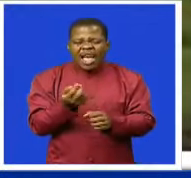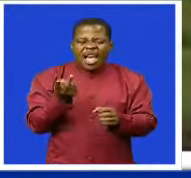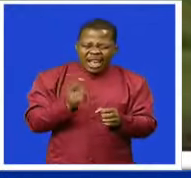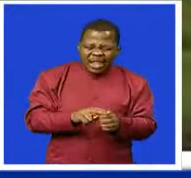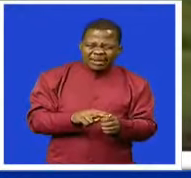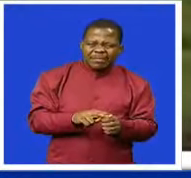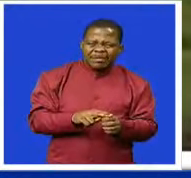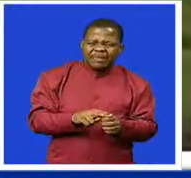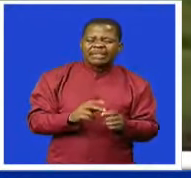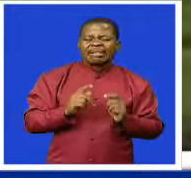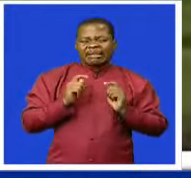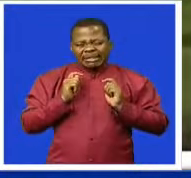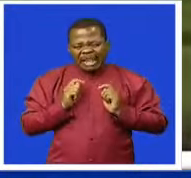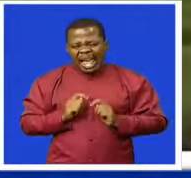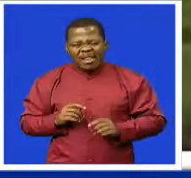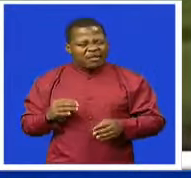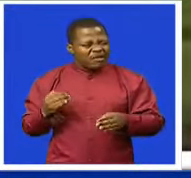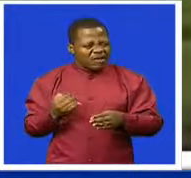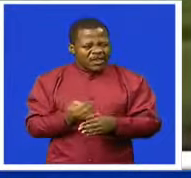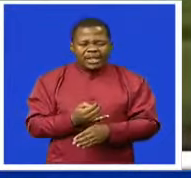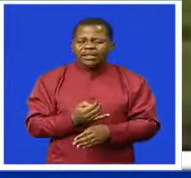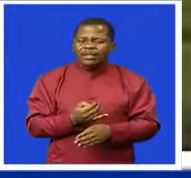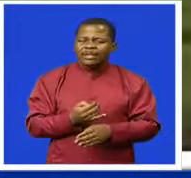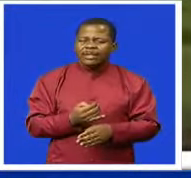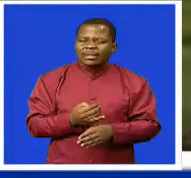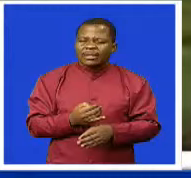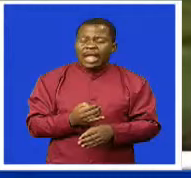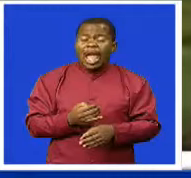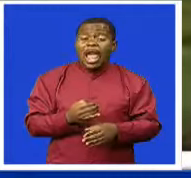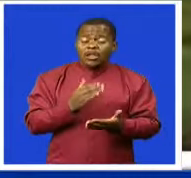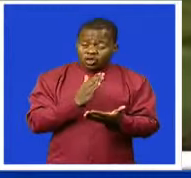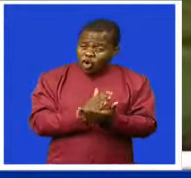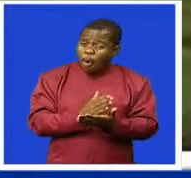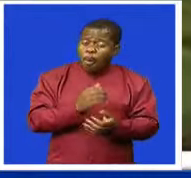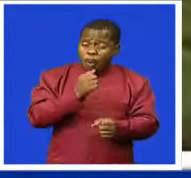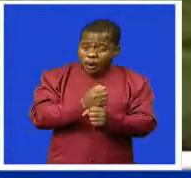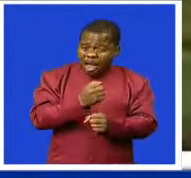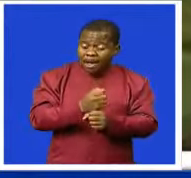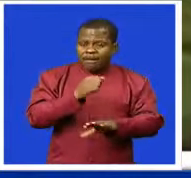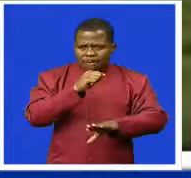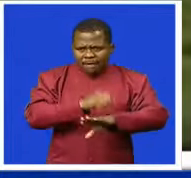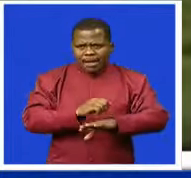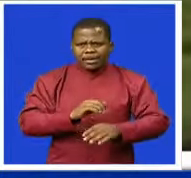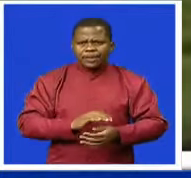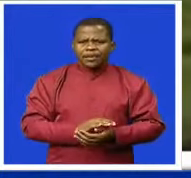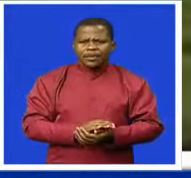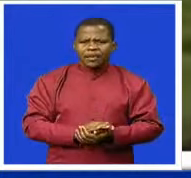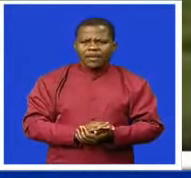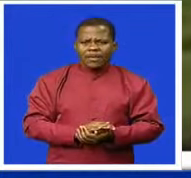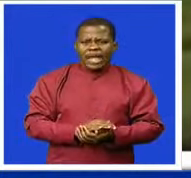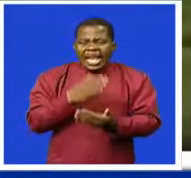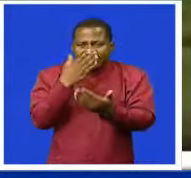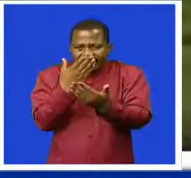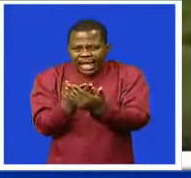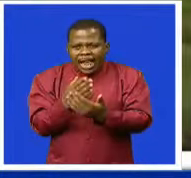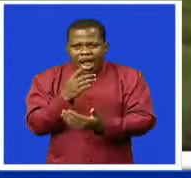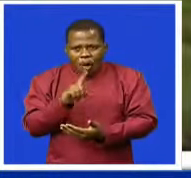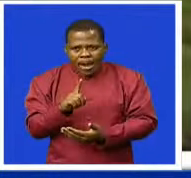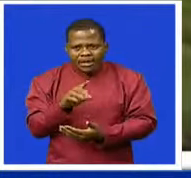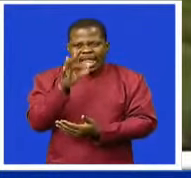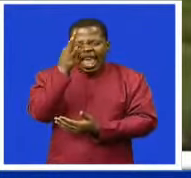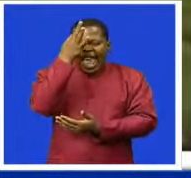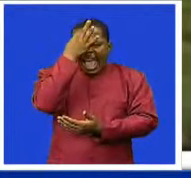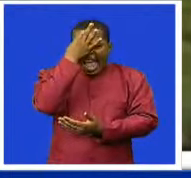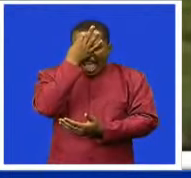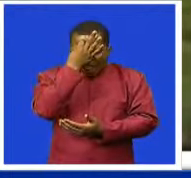ngaba ne-breast noma lo ngaba namdlavuza kube nethi uhulumende phela nathi azivete lokuncane efastelweni